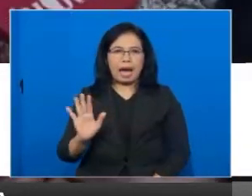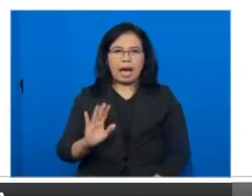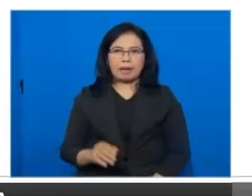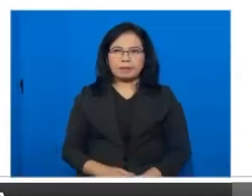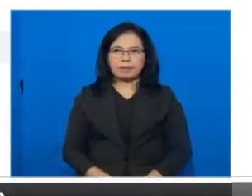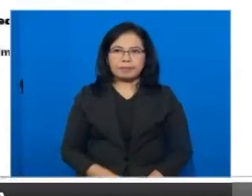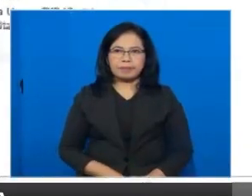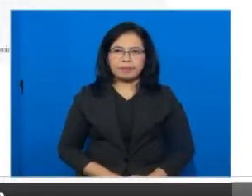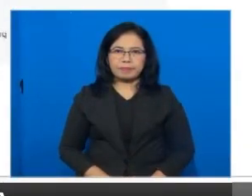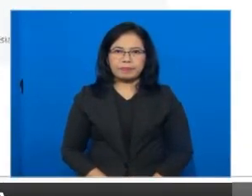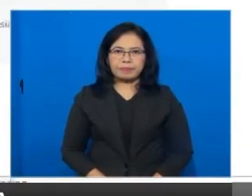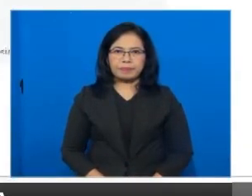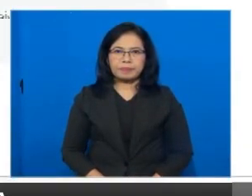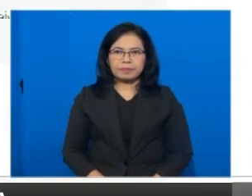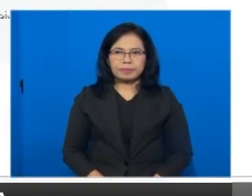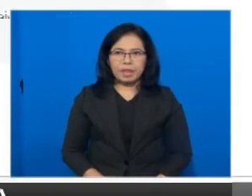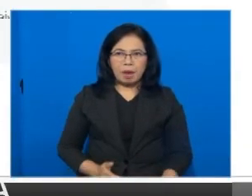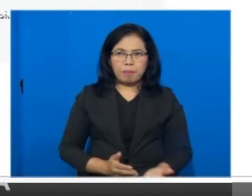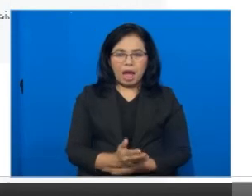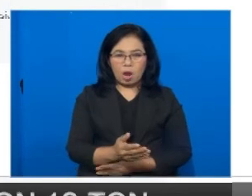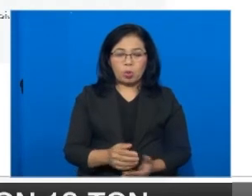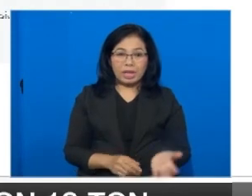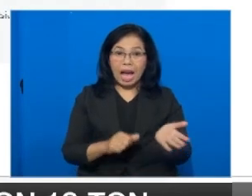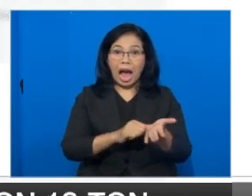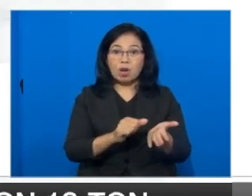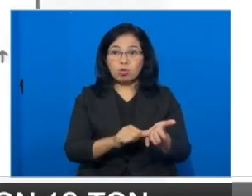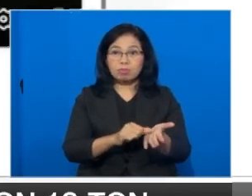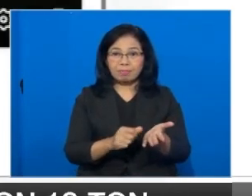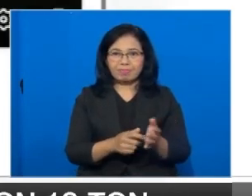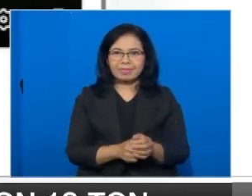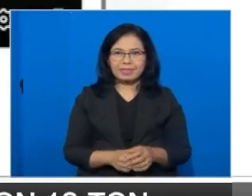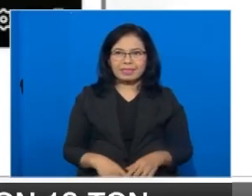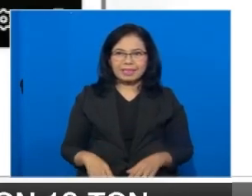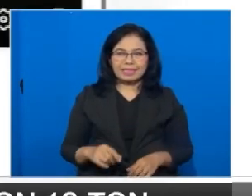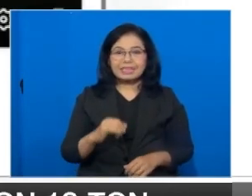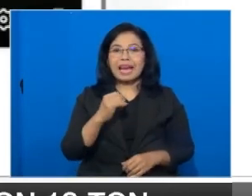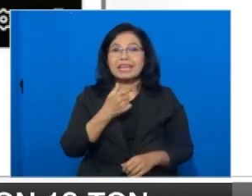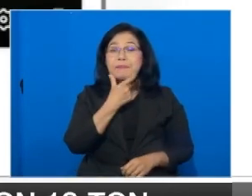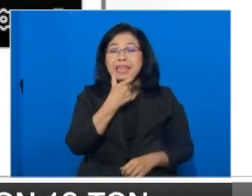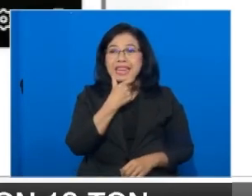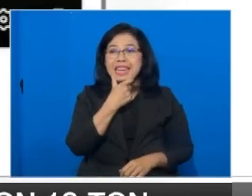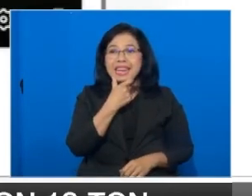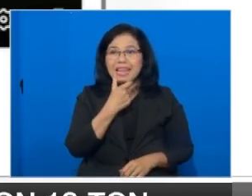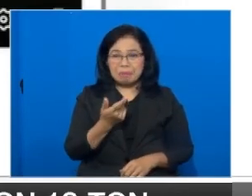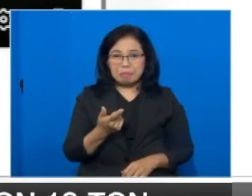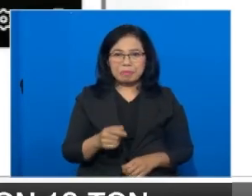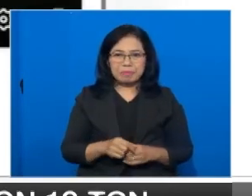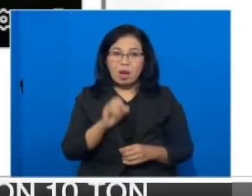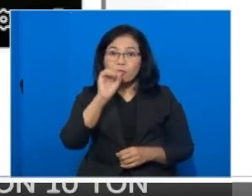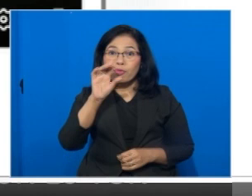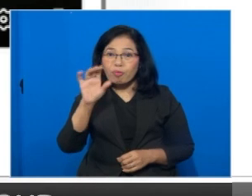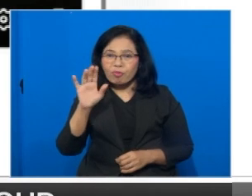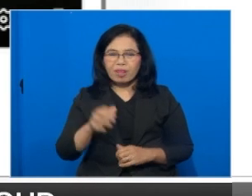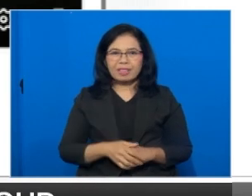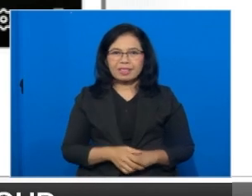dariult melalui akun platform media sosial X cakimin sebenarnya hanya mencuit pertanyaan ketua umum partai kebangkitan